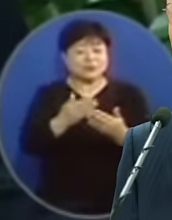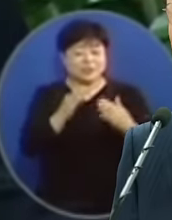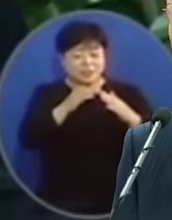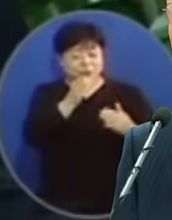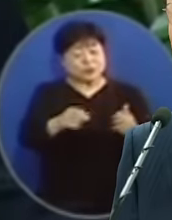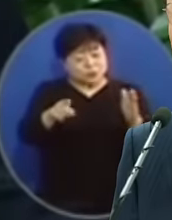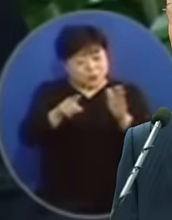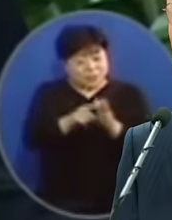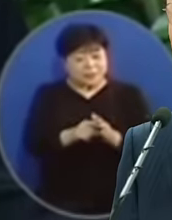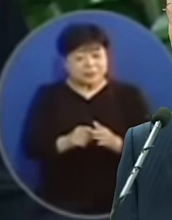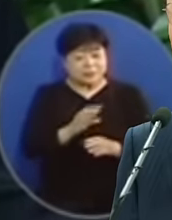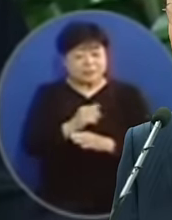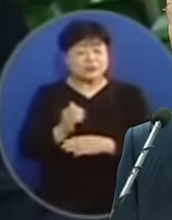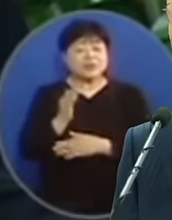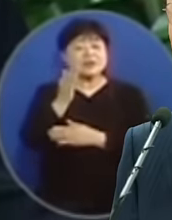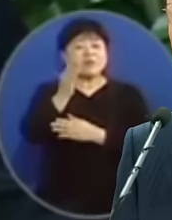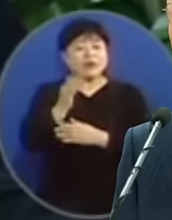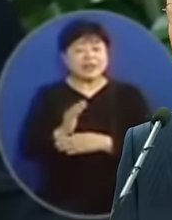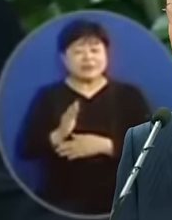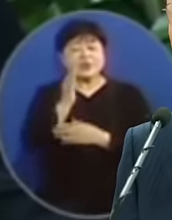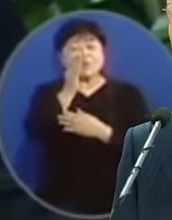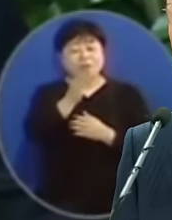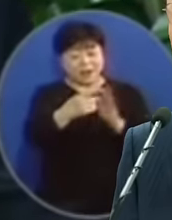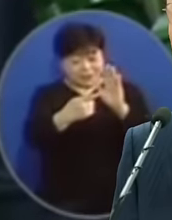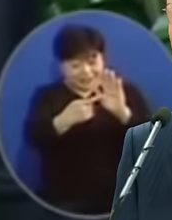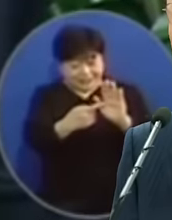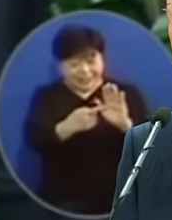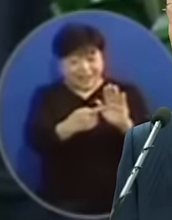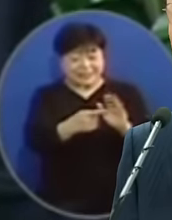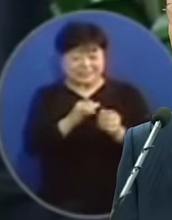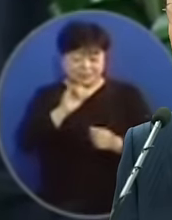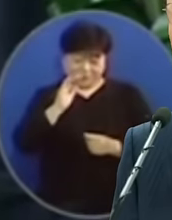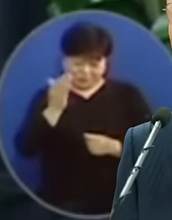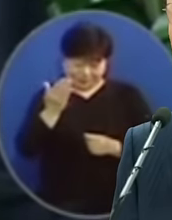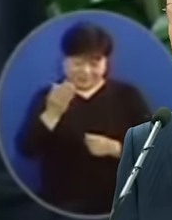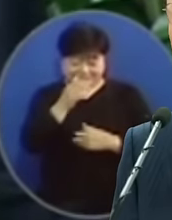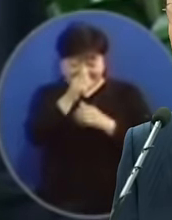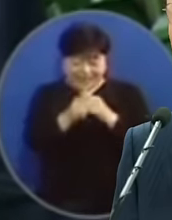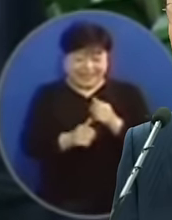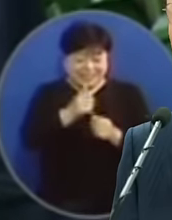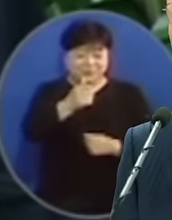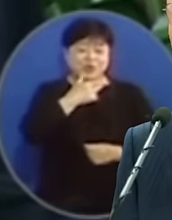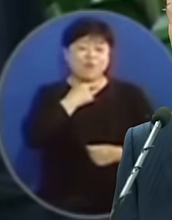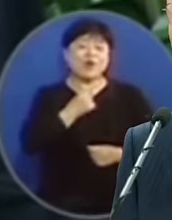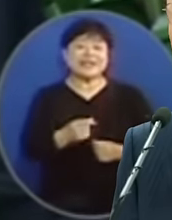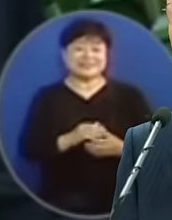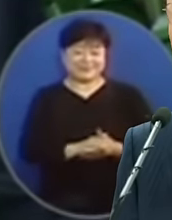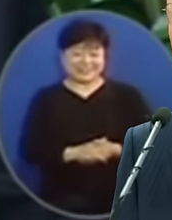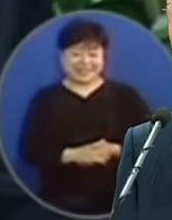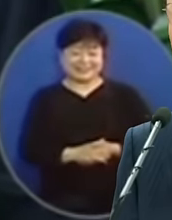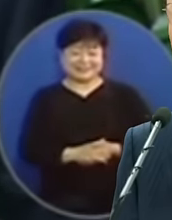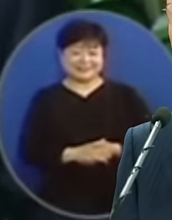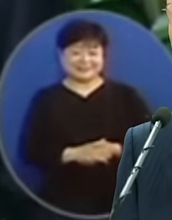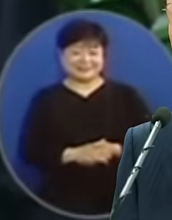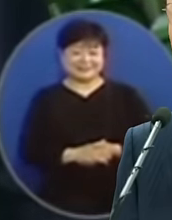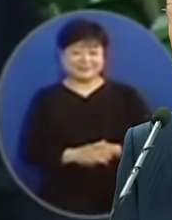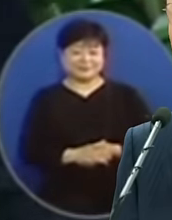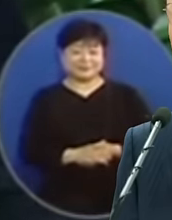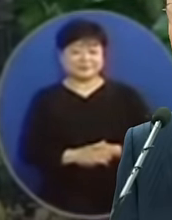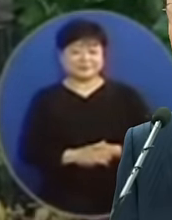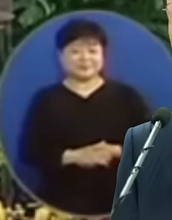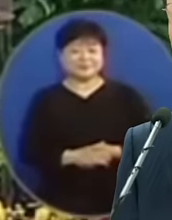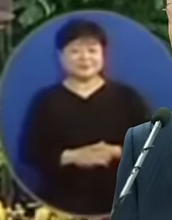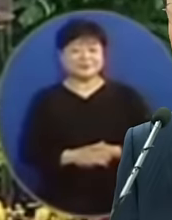위해서 그리스도의 영광, 하나님의 영광을 나타내게 되는 이러한 사람이 되는 것이 하나님이 원하시는 것입니다. 에베소